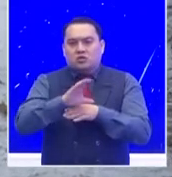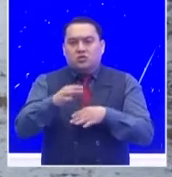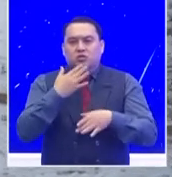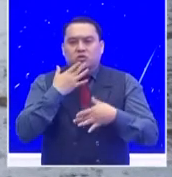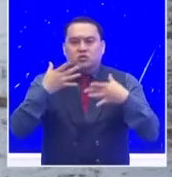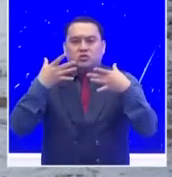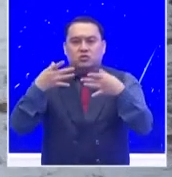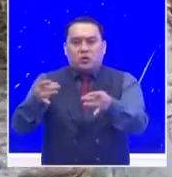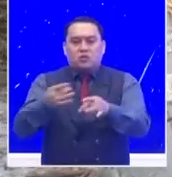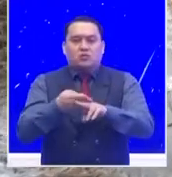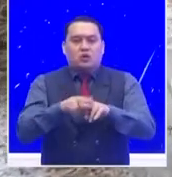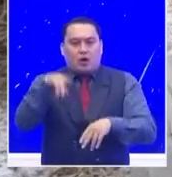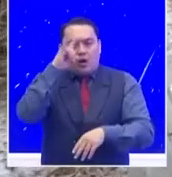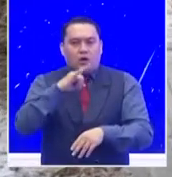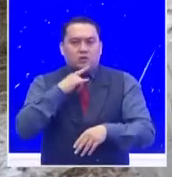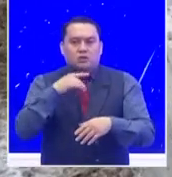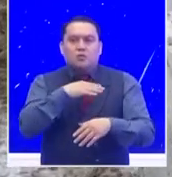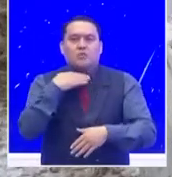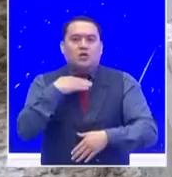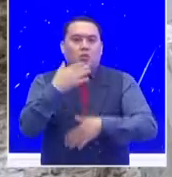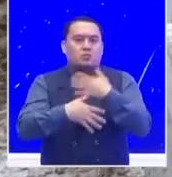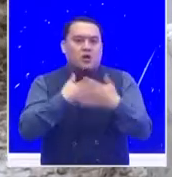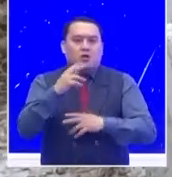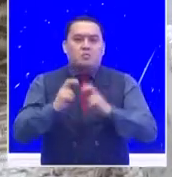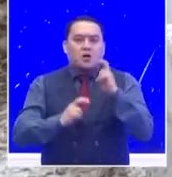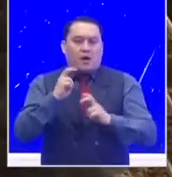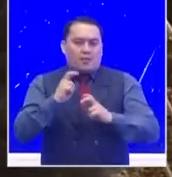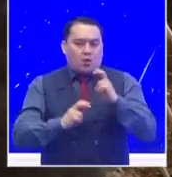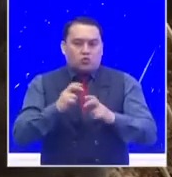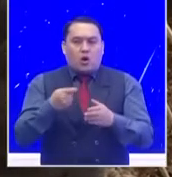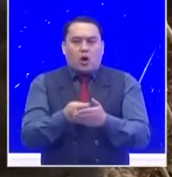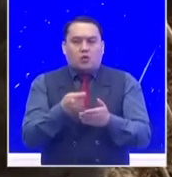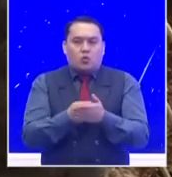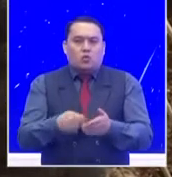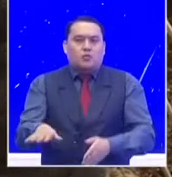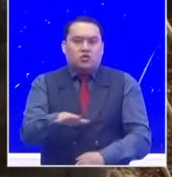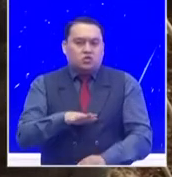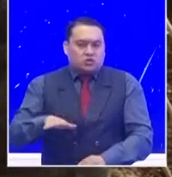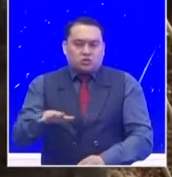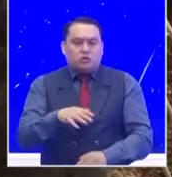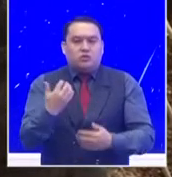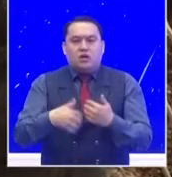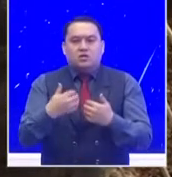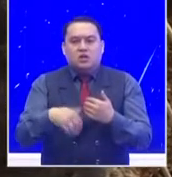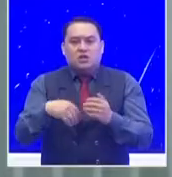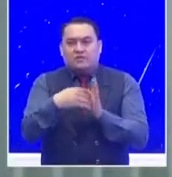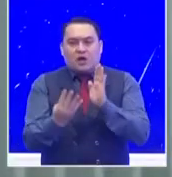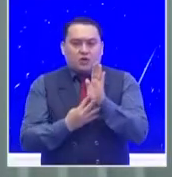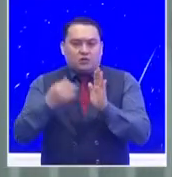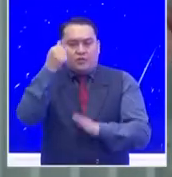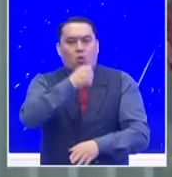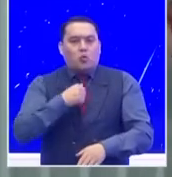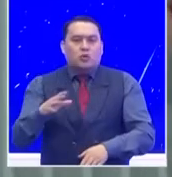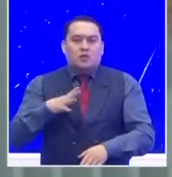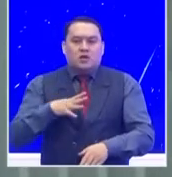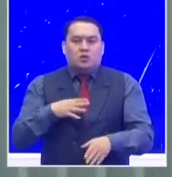к снижению загрузки казахстанских мясоперерабатывающих предприятий и откормочных площадок. В среднем за 2019 год они